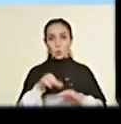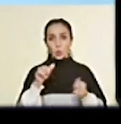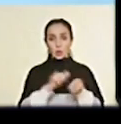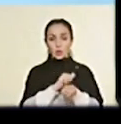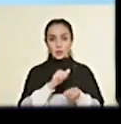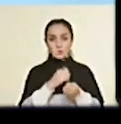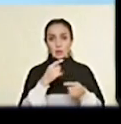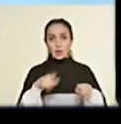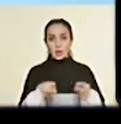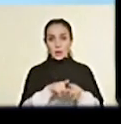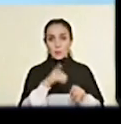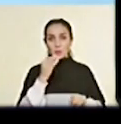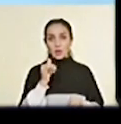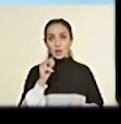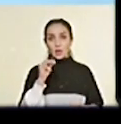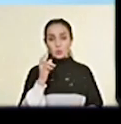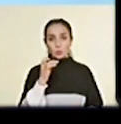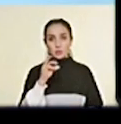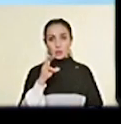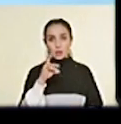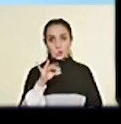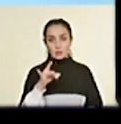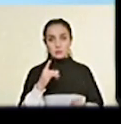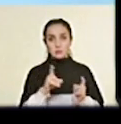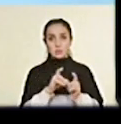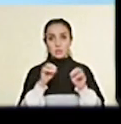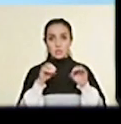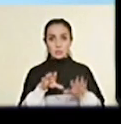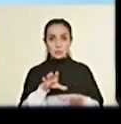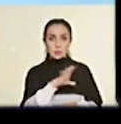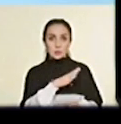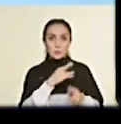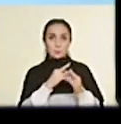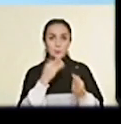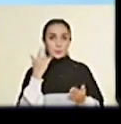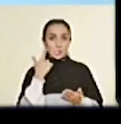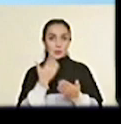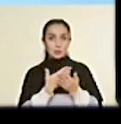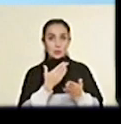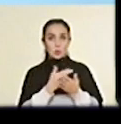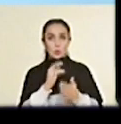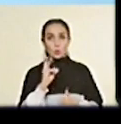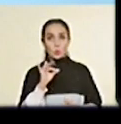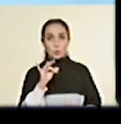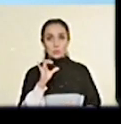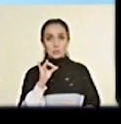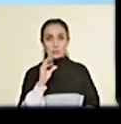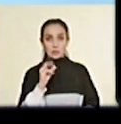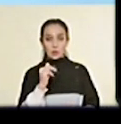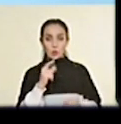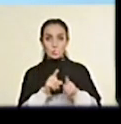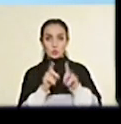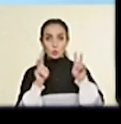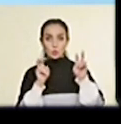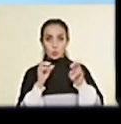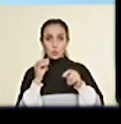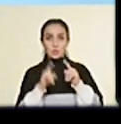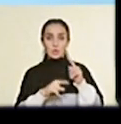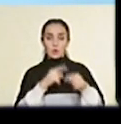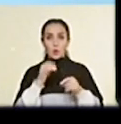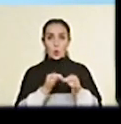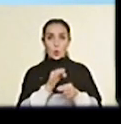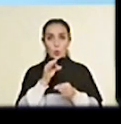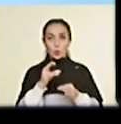necha koloniyalar tashkil qilingan ekan. Masalan, Korsika. Ushbu nom bilan keyinchalik Orol